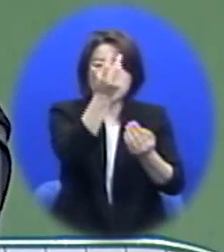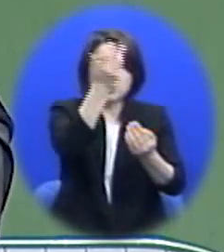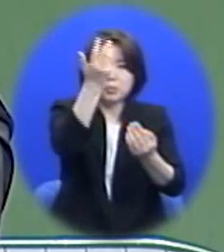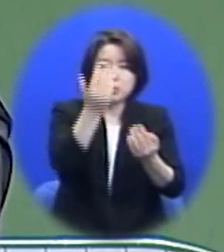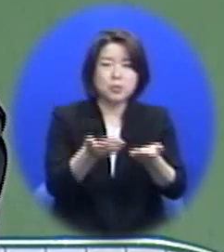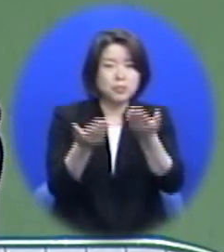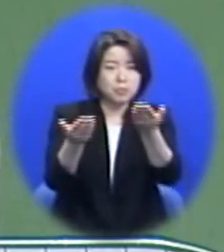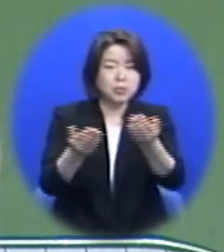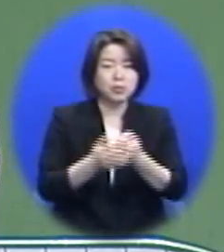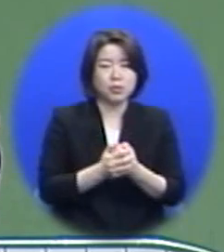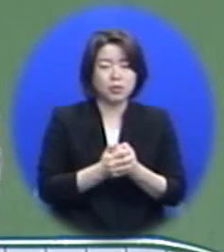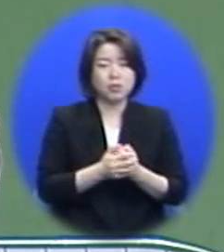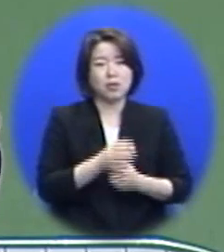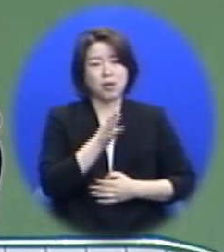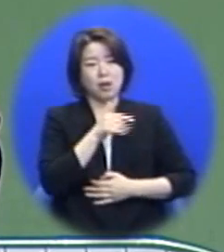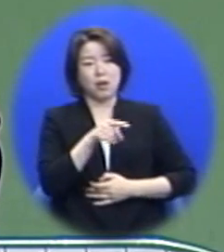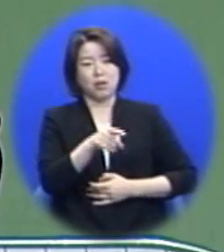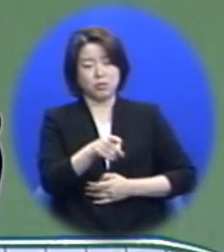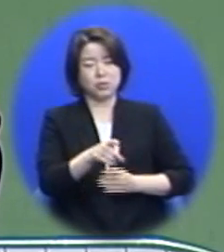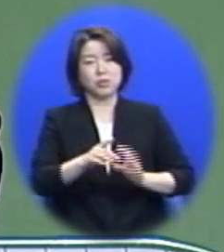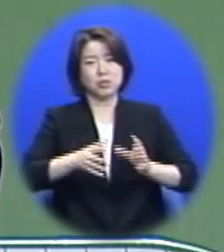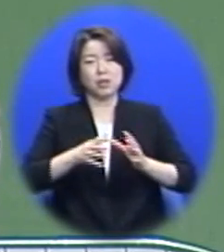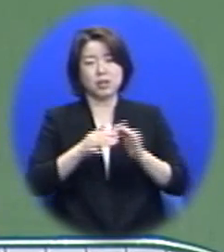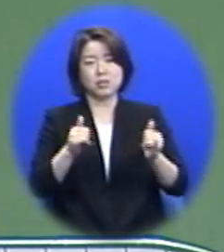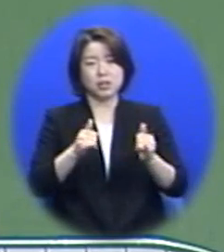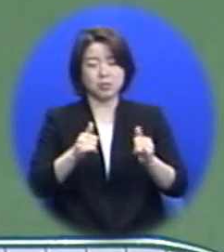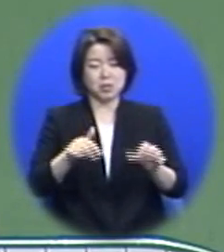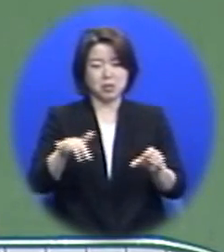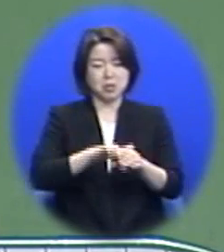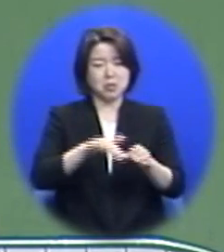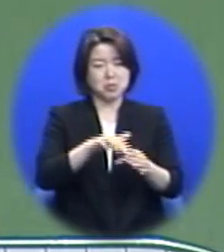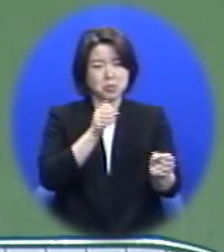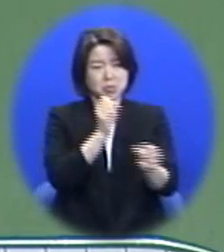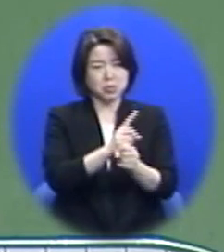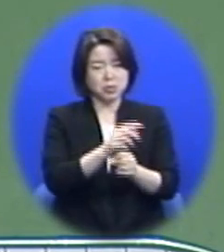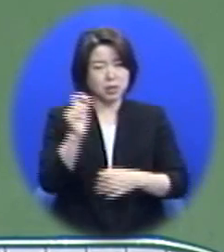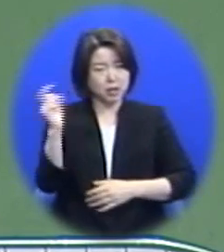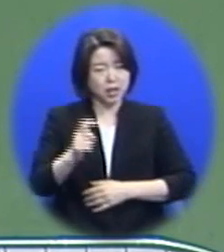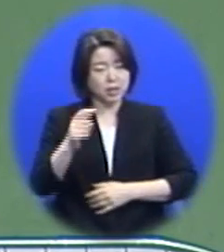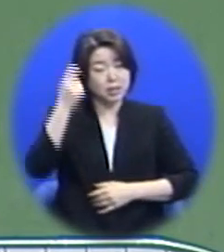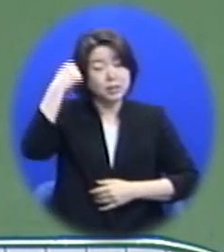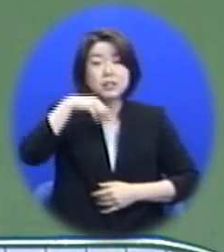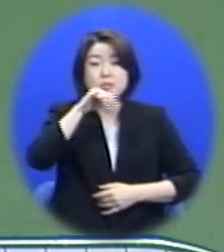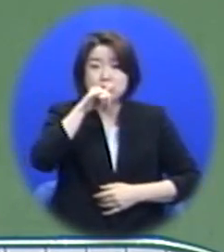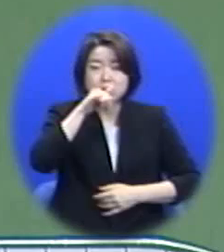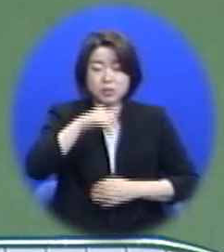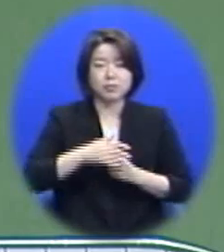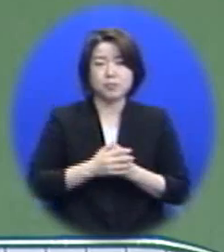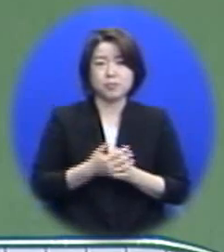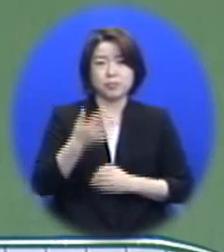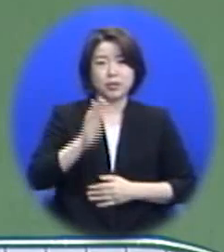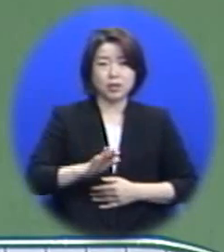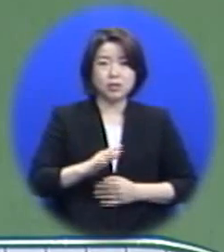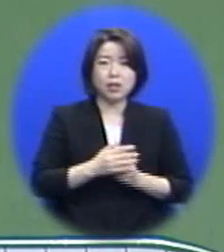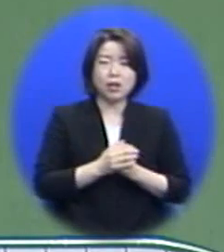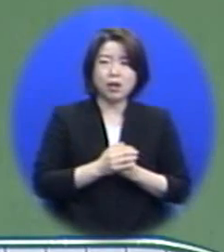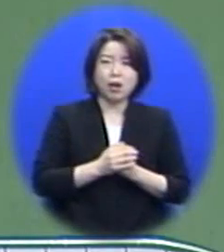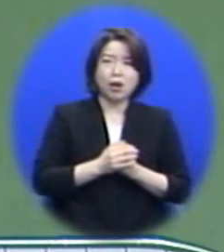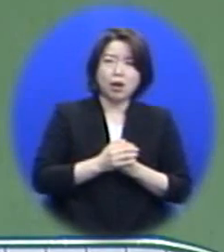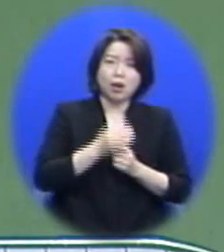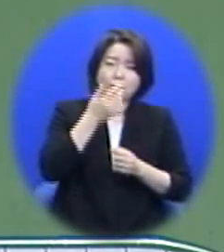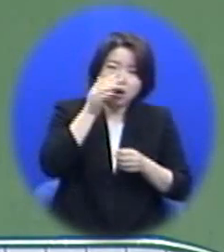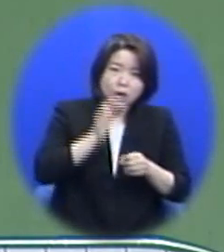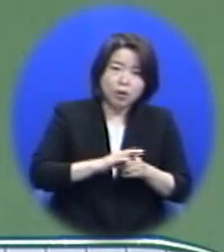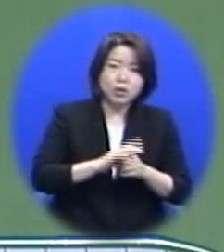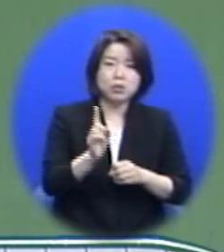나라 사람들은 굉장히 종교성이 강하구나 그런 생각이 들었습니다 그런데 참 어처구니 없게도